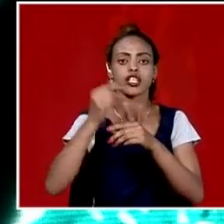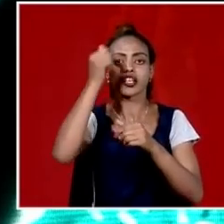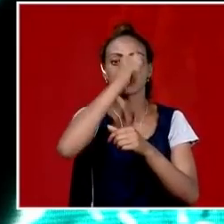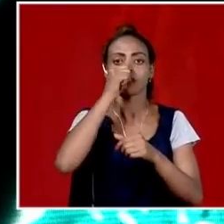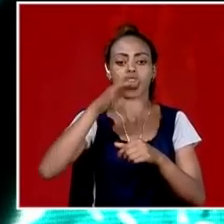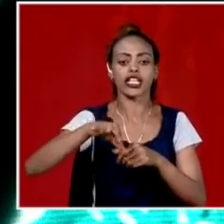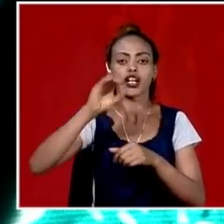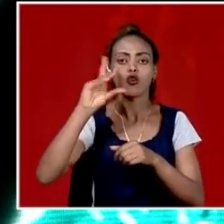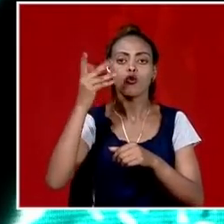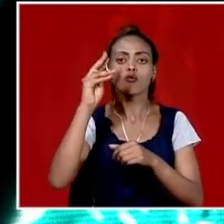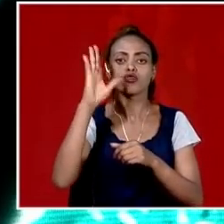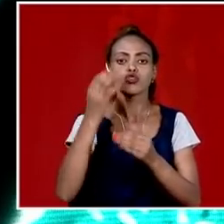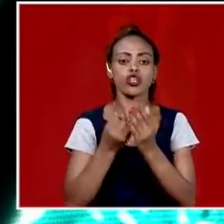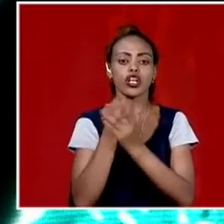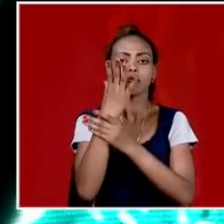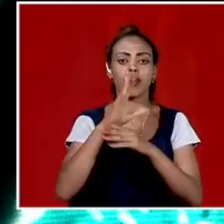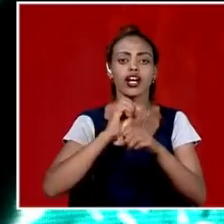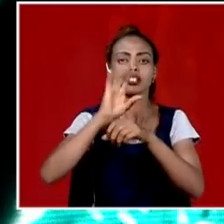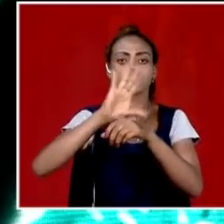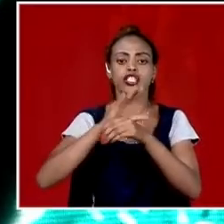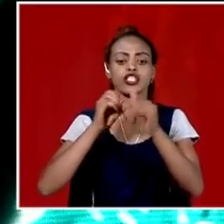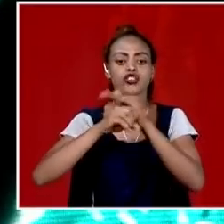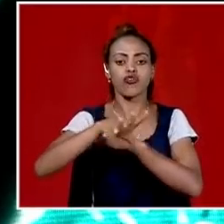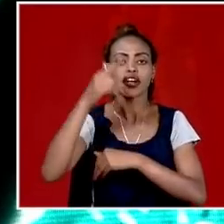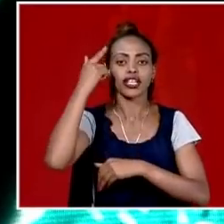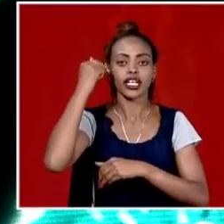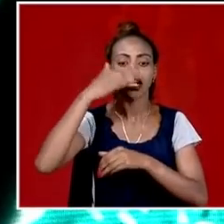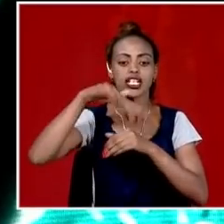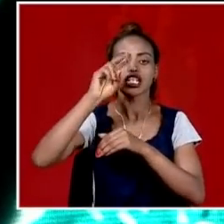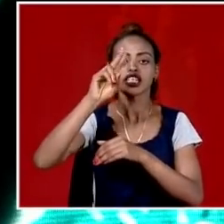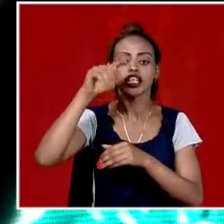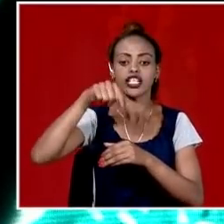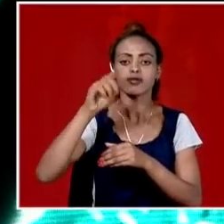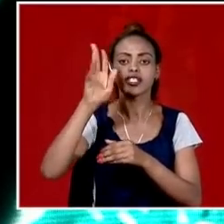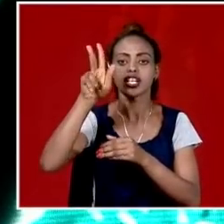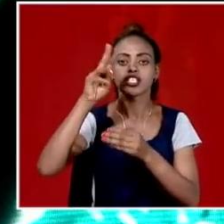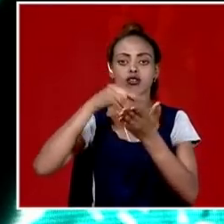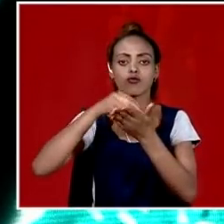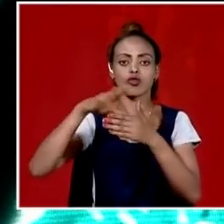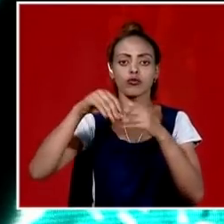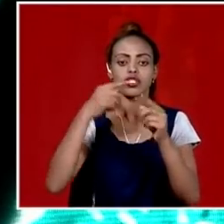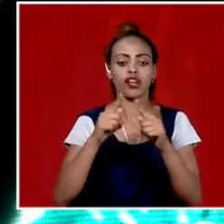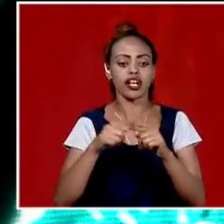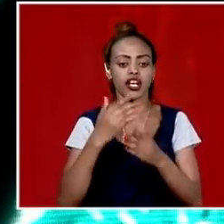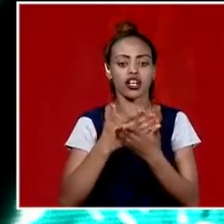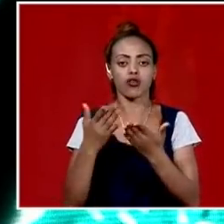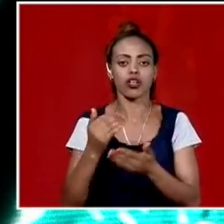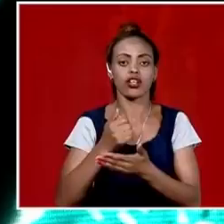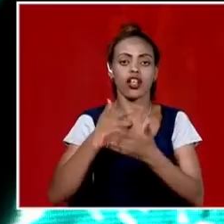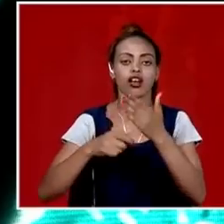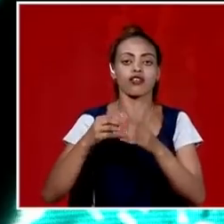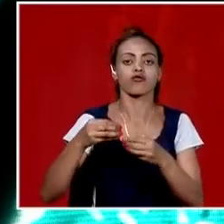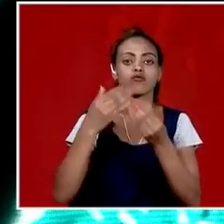ኢትዮጵያ ትርከብ ኮሚሽን ልምዓት ክርስትያናዊ ተራድኦ ጨንፈር ትግራይ ልዕሊ 2.3 ሚልዮን ብር ዝዋግኦም ዝተፈላለዩ ናውትታት ንምክልኻል ቫይረስ ኮሮና